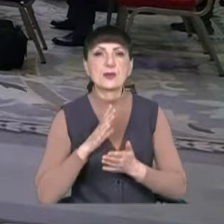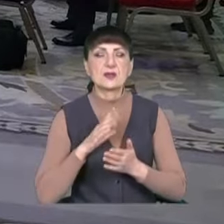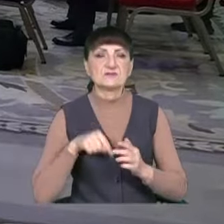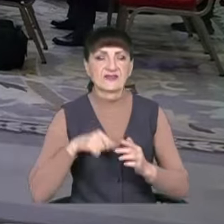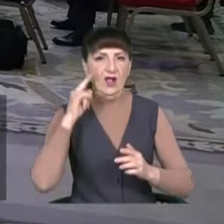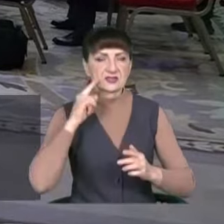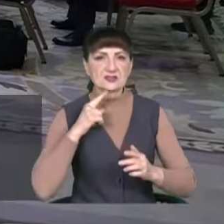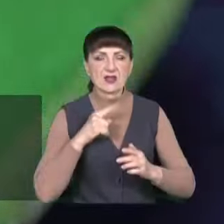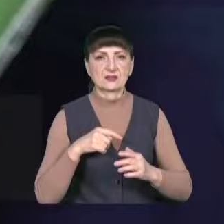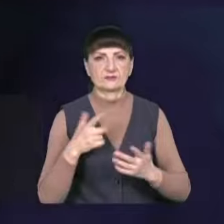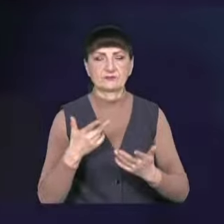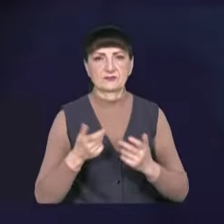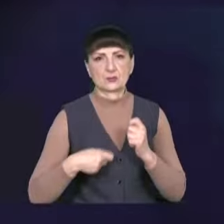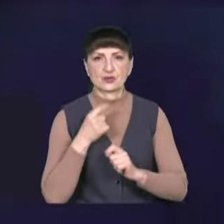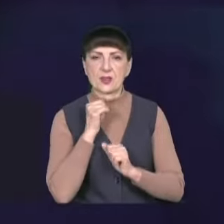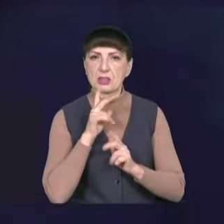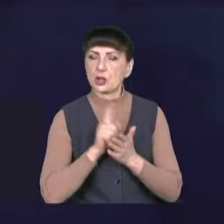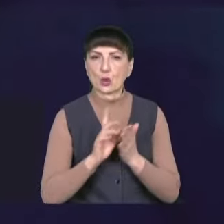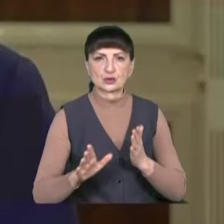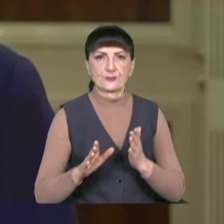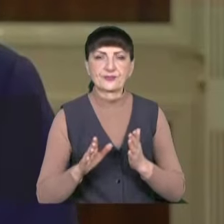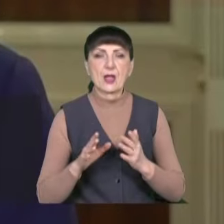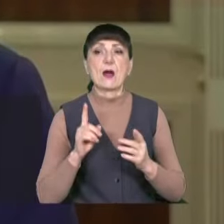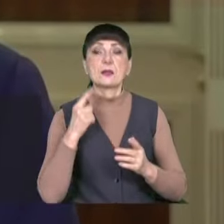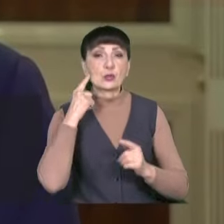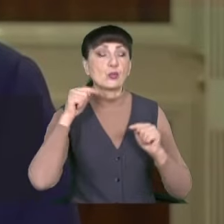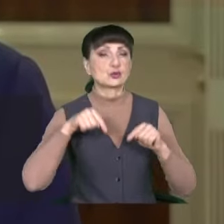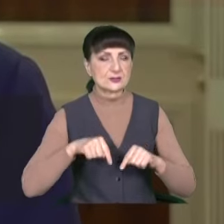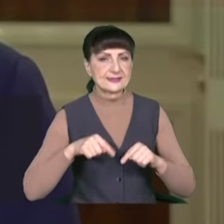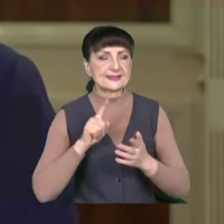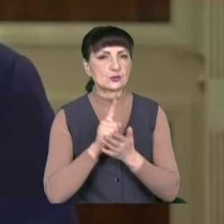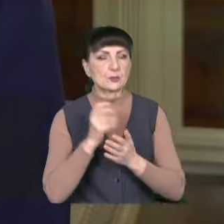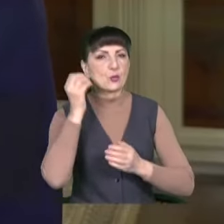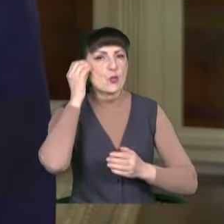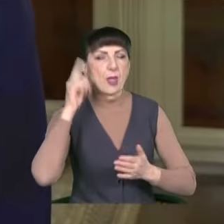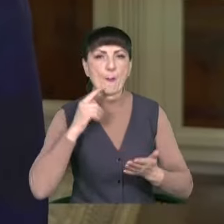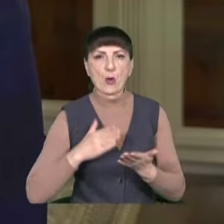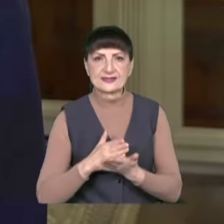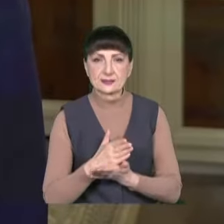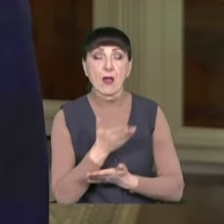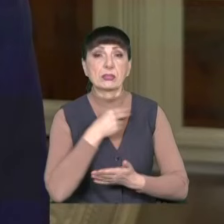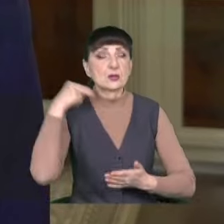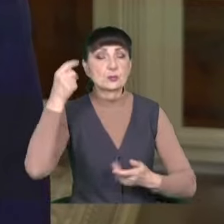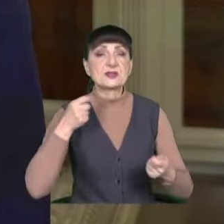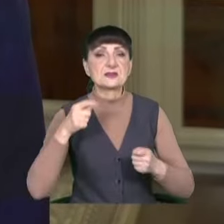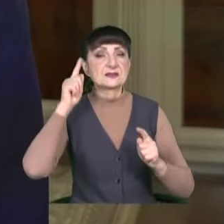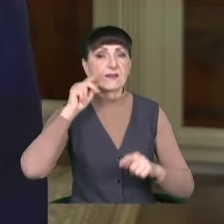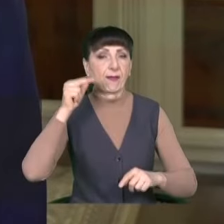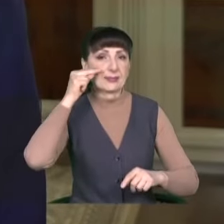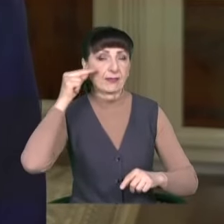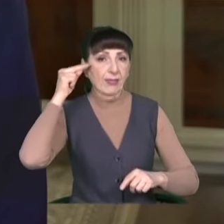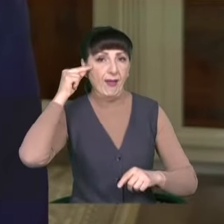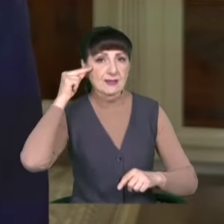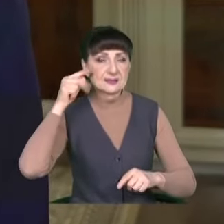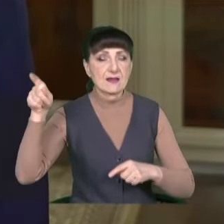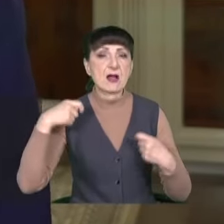ущерб внутреннему рынку. Огромный рынок открывается. Но я думаю, здесь должна быть разумная политика. Наш президент знает китайский